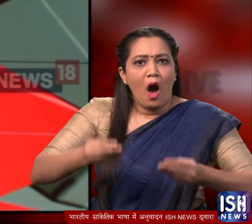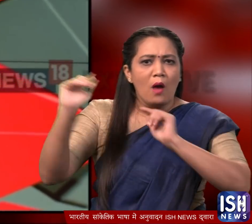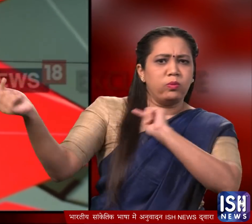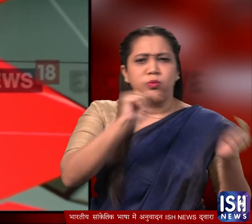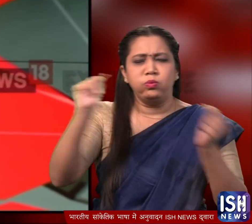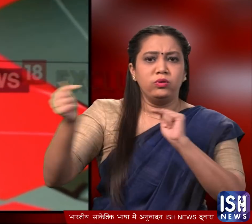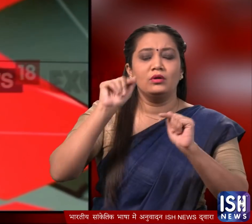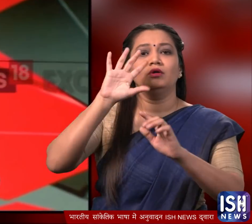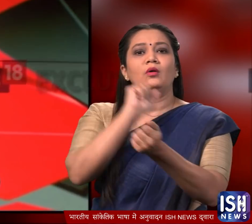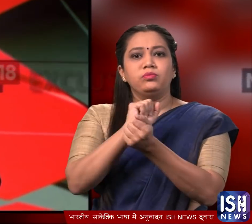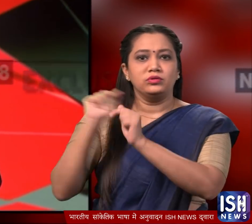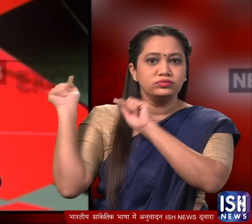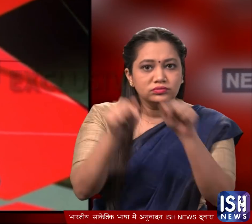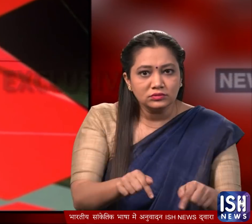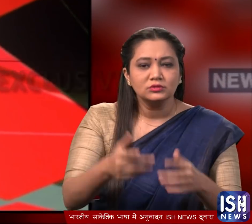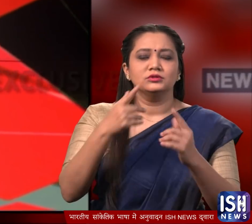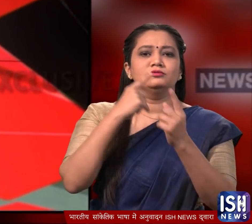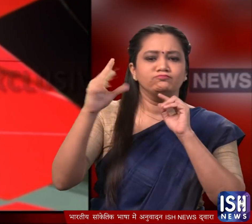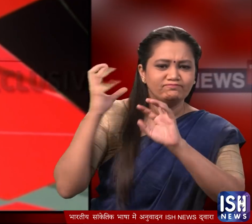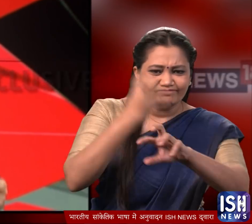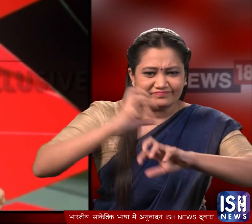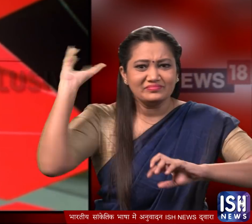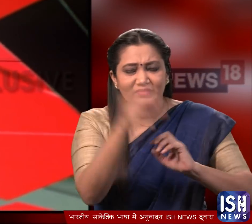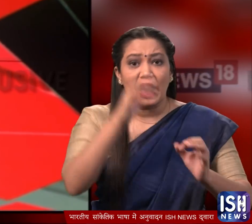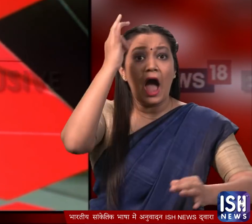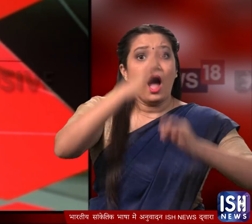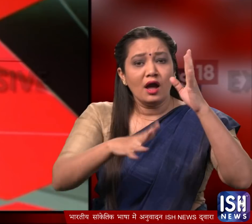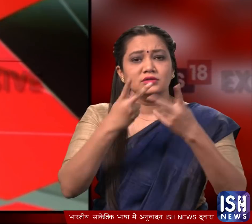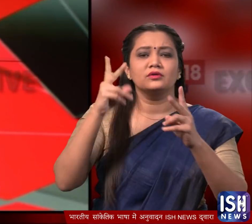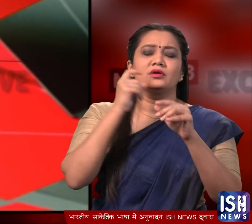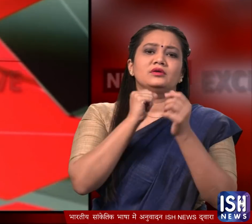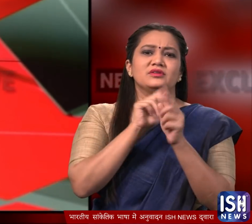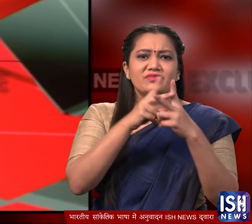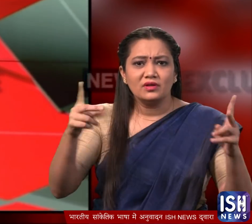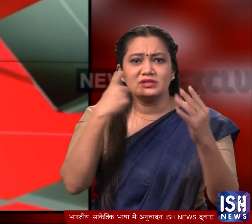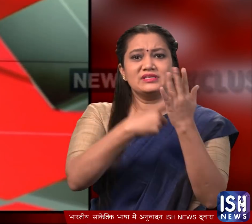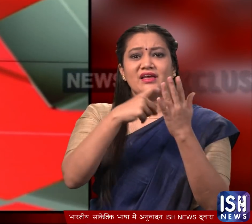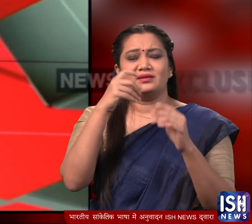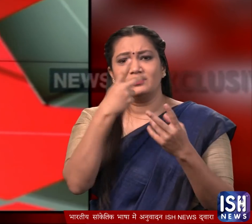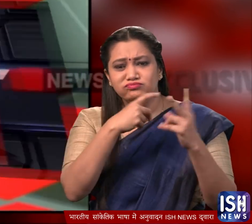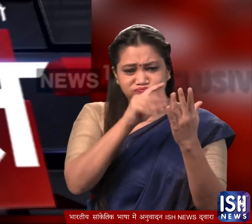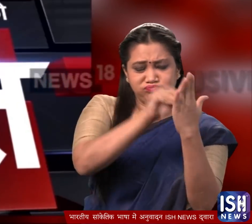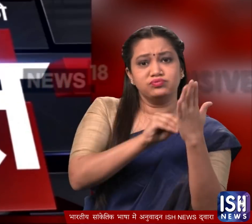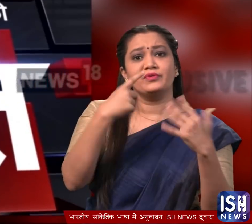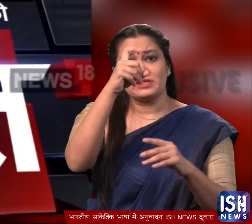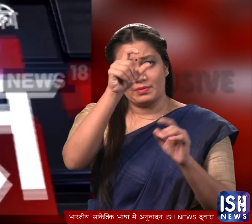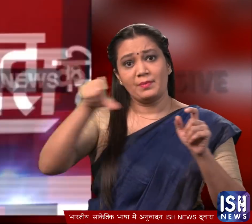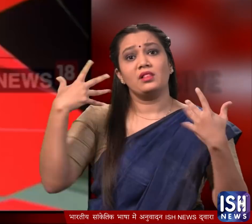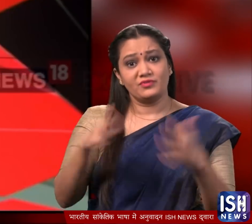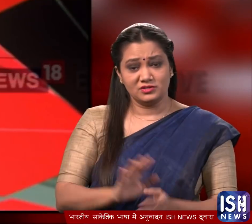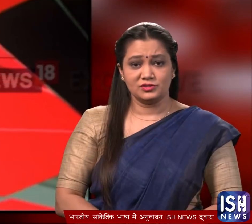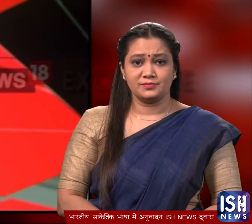विवाद इतना बढ़ा कि वहां पुलिस को हरकत में आना पड़ा। पथराव और आगजनी करने वाले 7 लोगों के खिलाफ पुलिस ने केस भी दर्ज कर